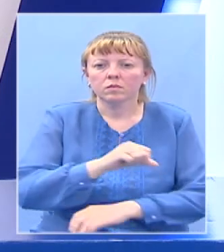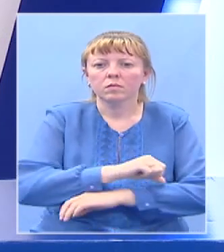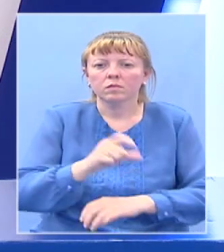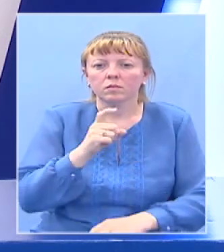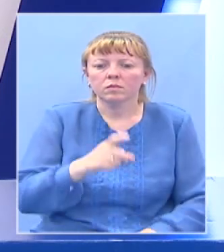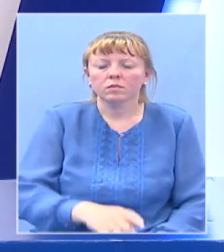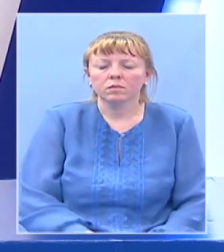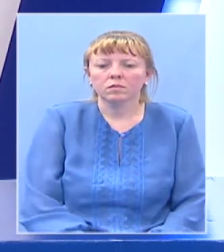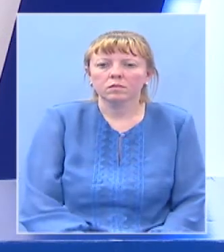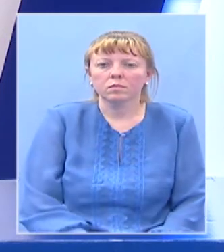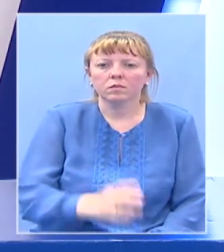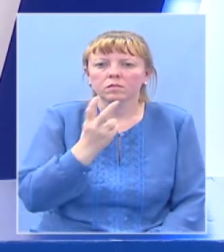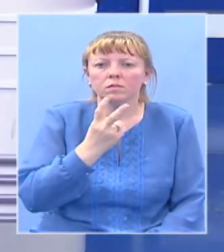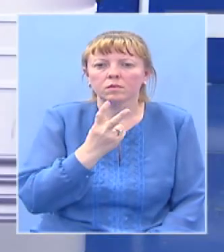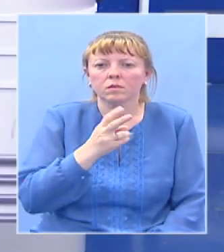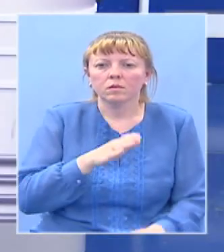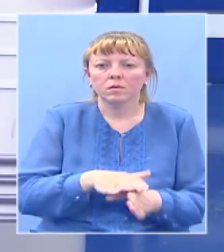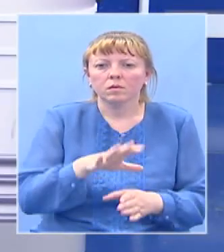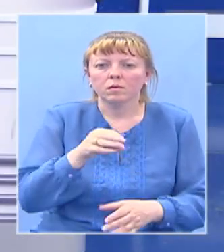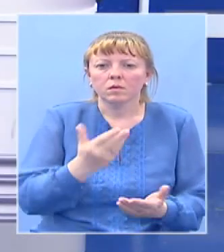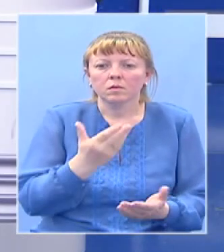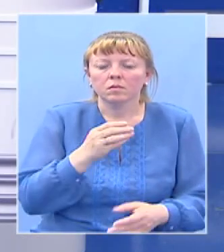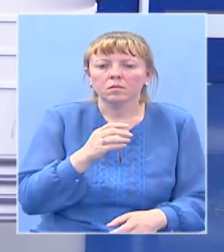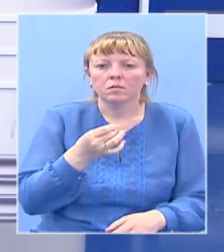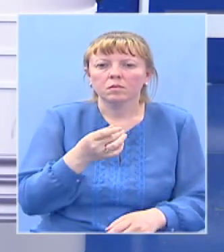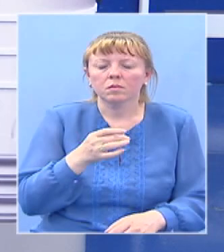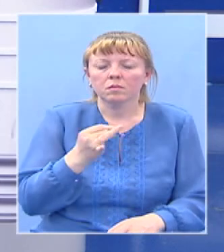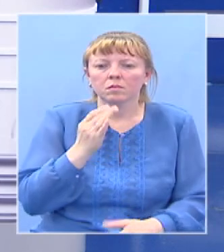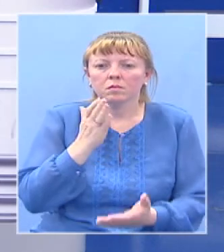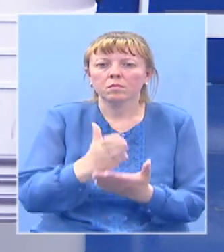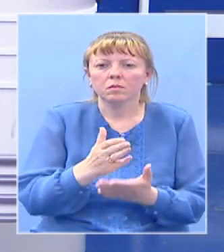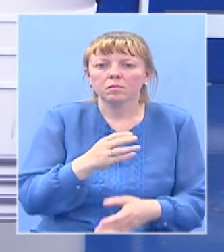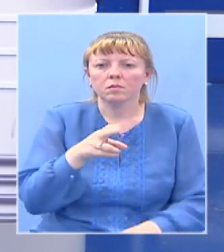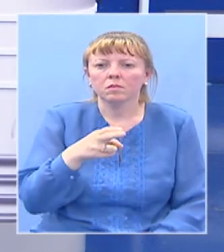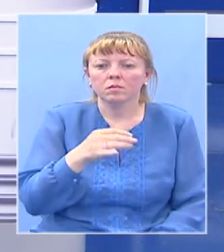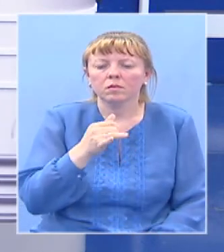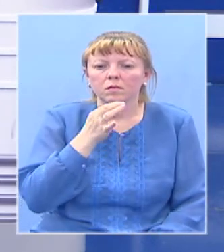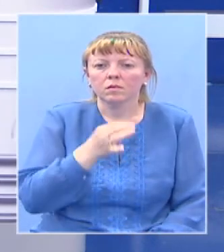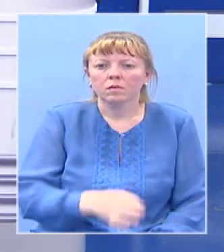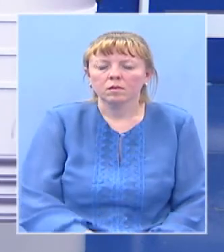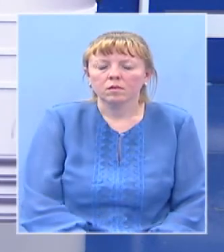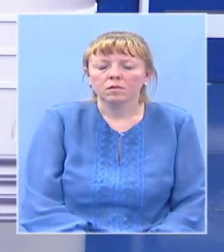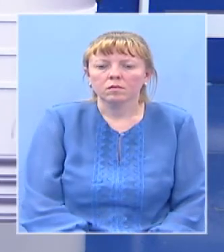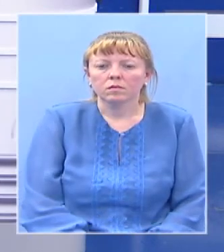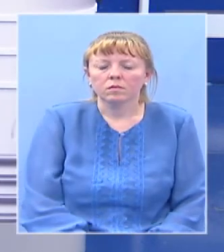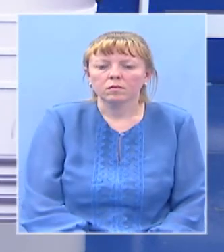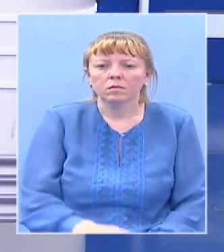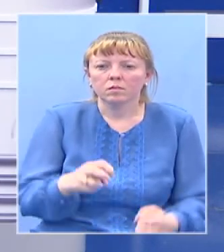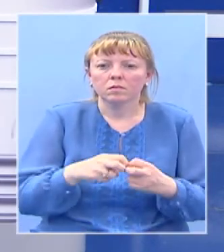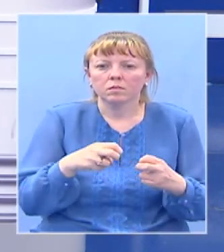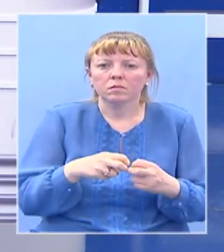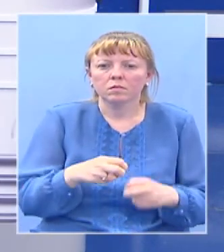союза второй пост осет по всем остальным направлениям в основном по городу по другим Так скажем